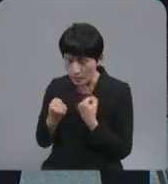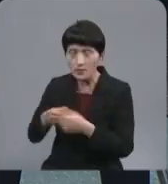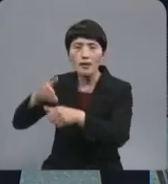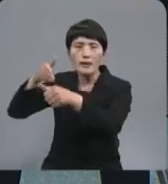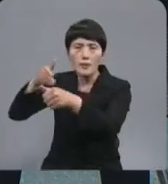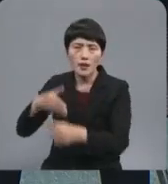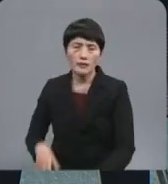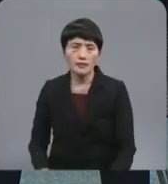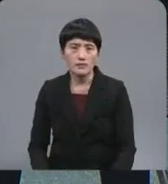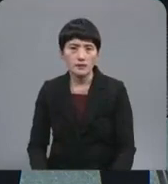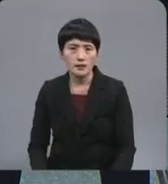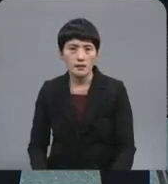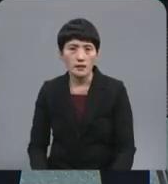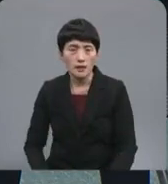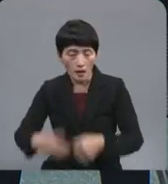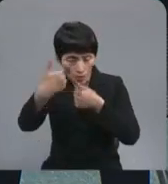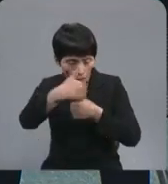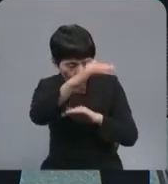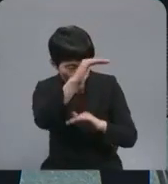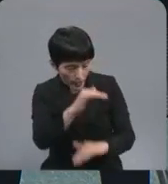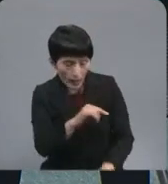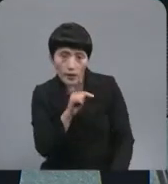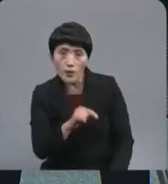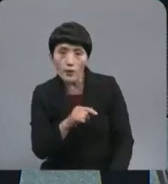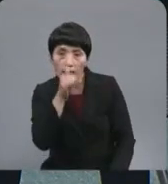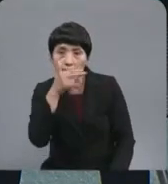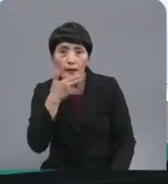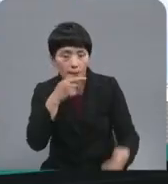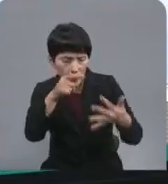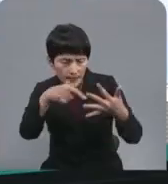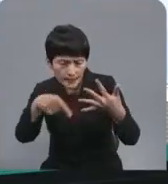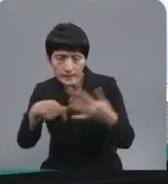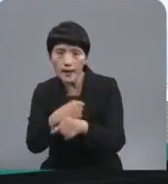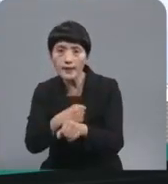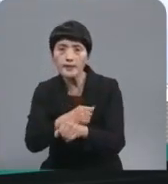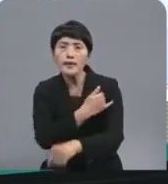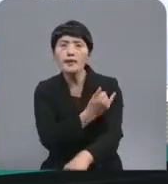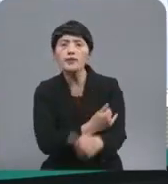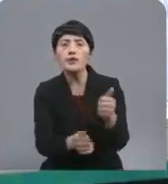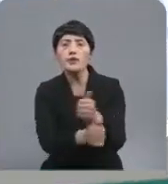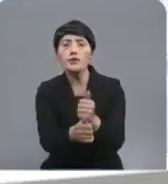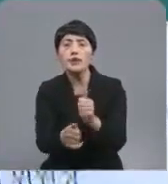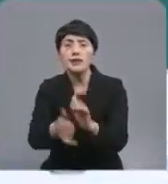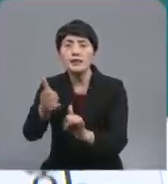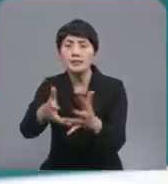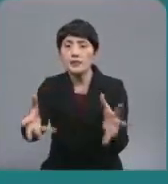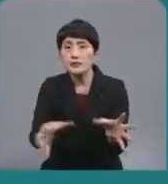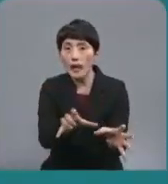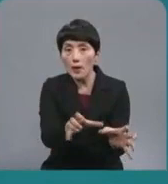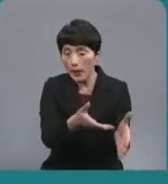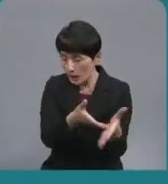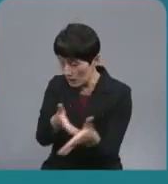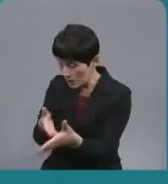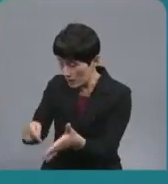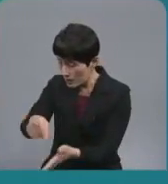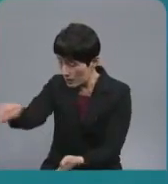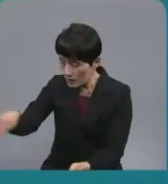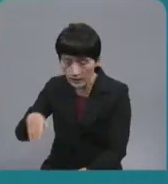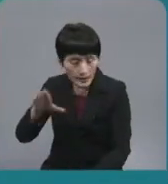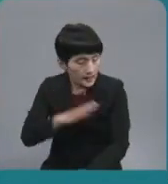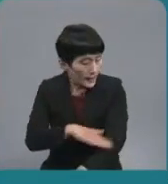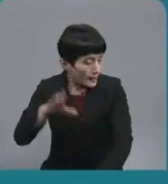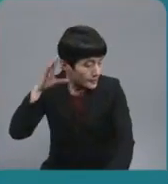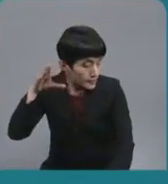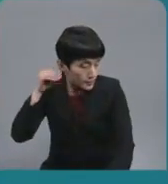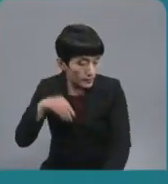الوطنيه الكوريه والمنظمات المدنيه الجدير بالذكر ان توصيات مجلس